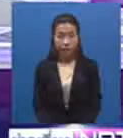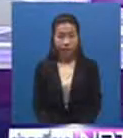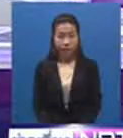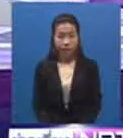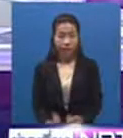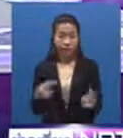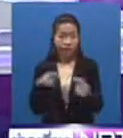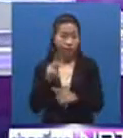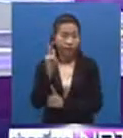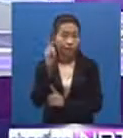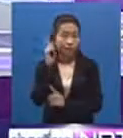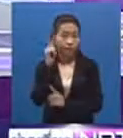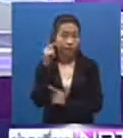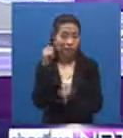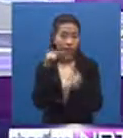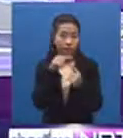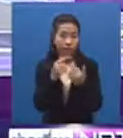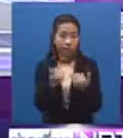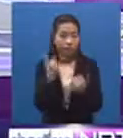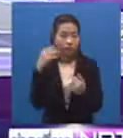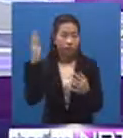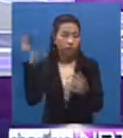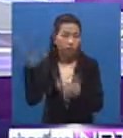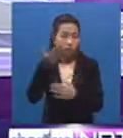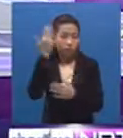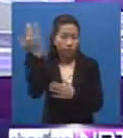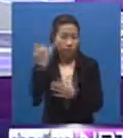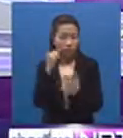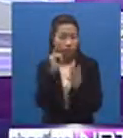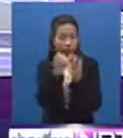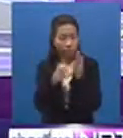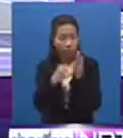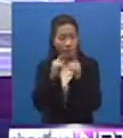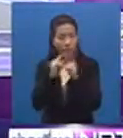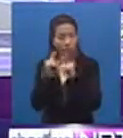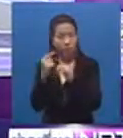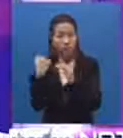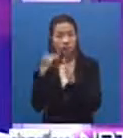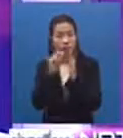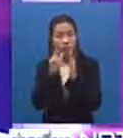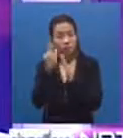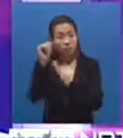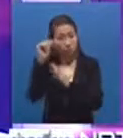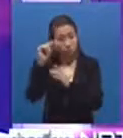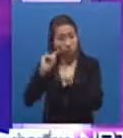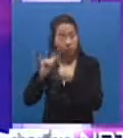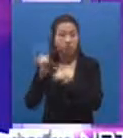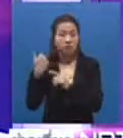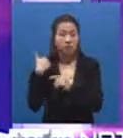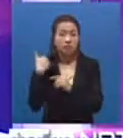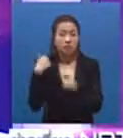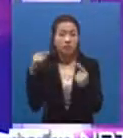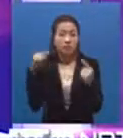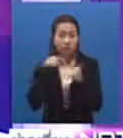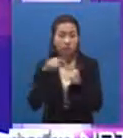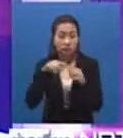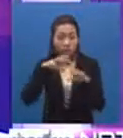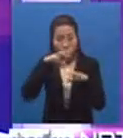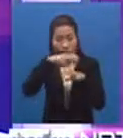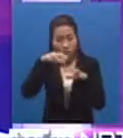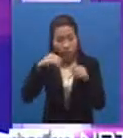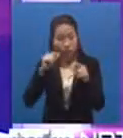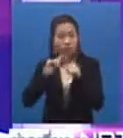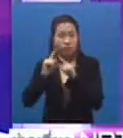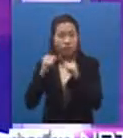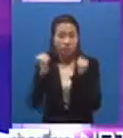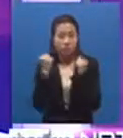ติดตามข่าวกันต่อนะคะช่วงนี้ไปดูสภาพอากาศในจังหวัดลำปางค่ะตอนนี้เริ่มหนาวเย็นแล้วนะคะเจ้าหน้าที่ก็เร่งลงพื้นที่มอบเครื่องนุ่ง